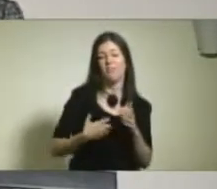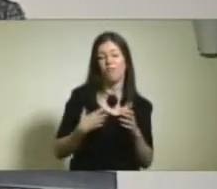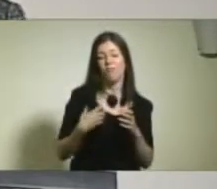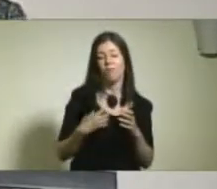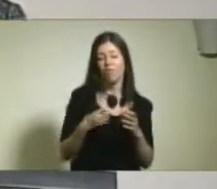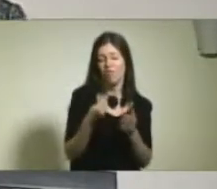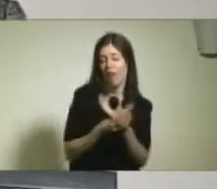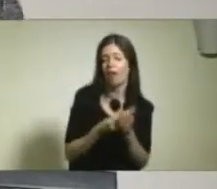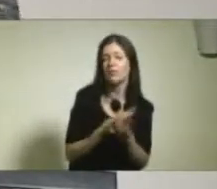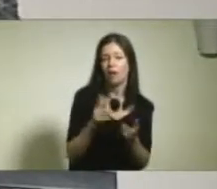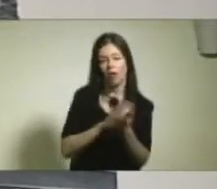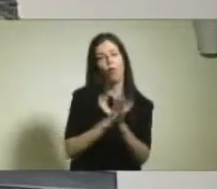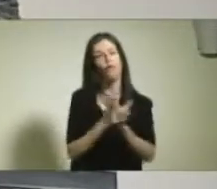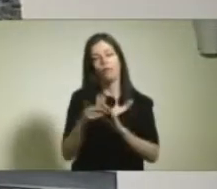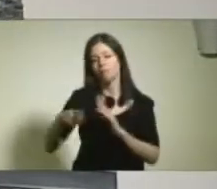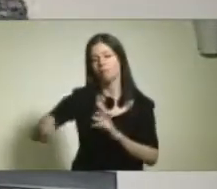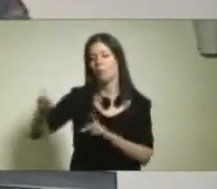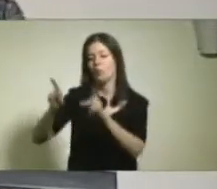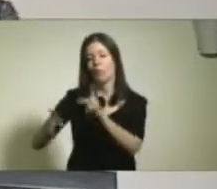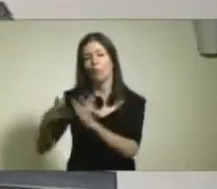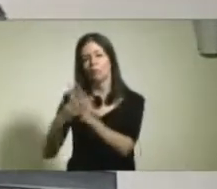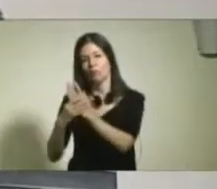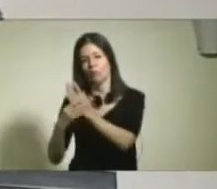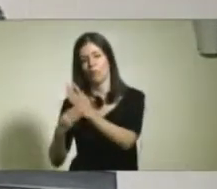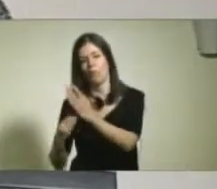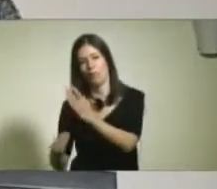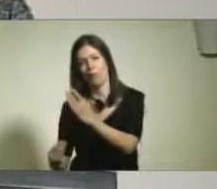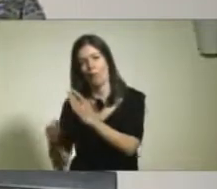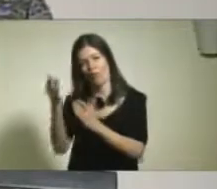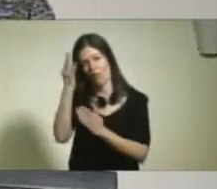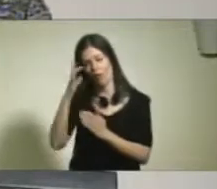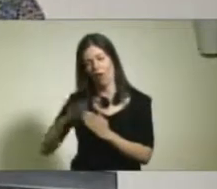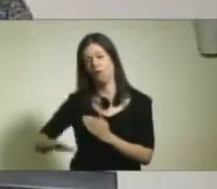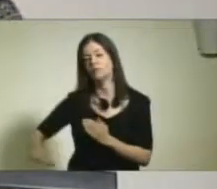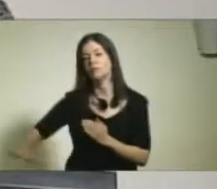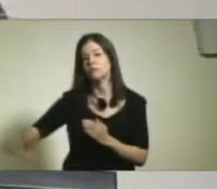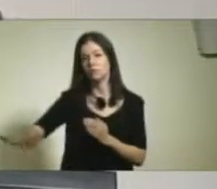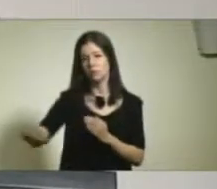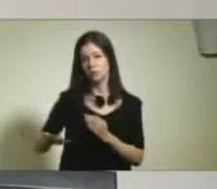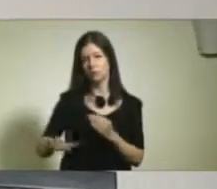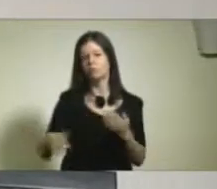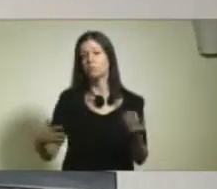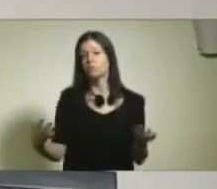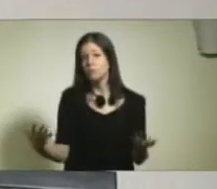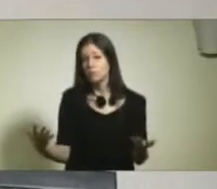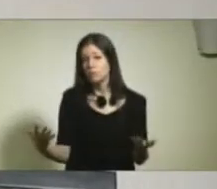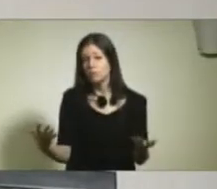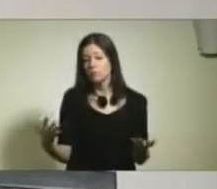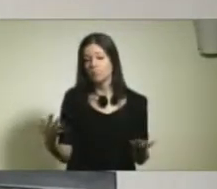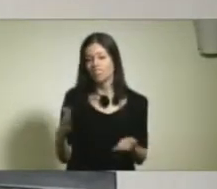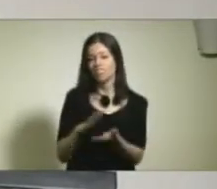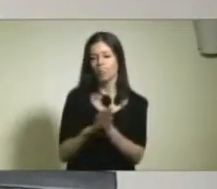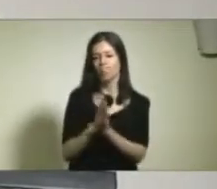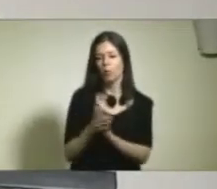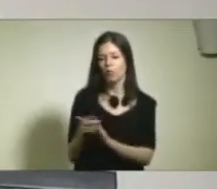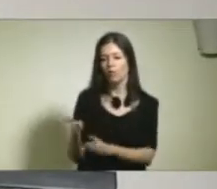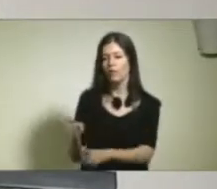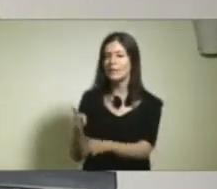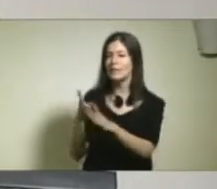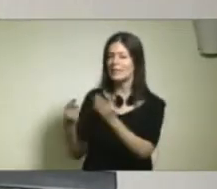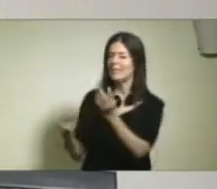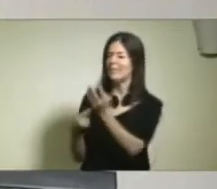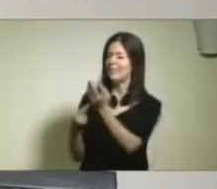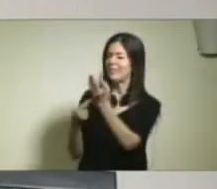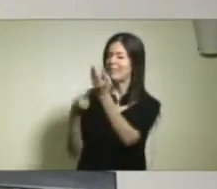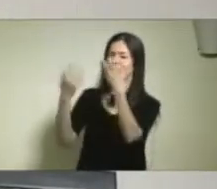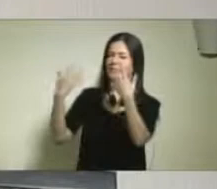pauvreté au niveau des Français. Et de ce fait, on se retrouve avec des clients qui sont surendettés,